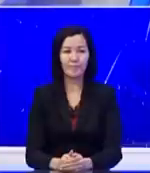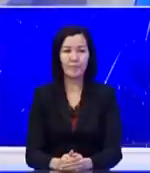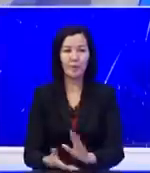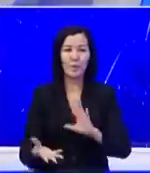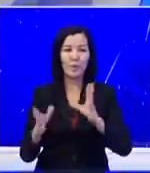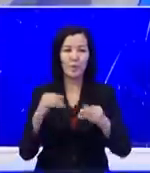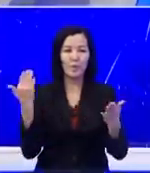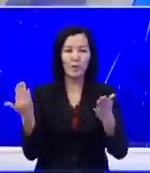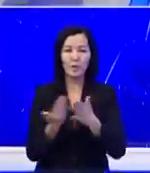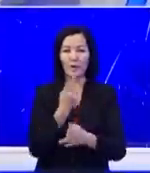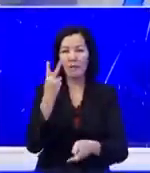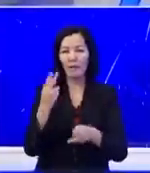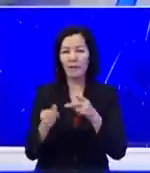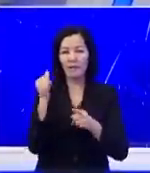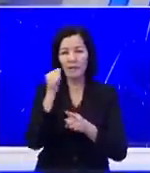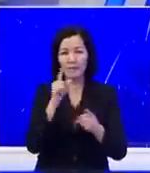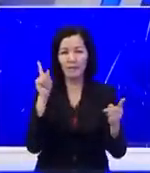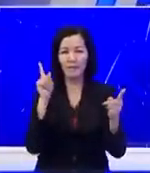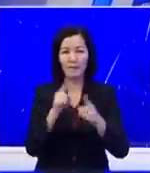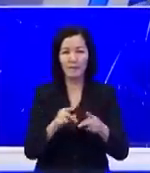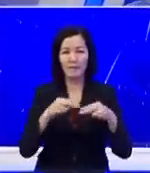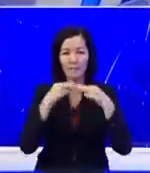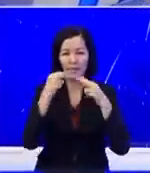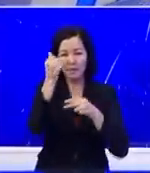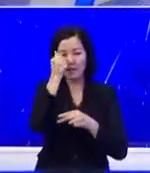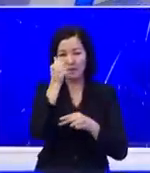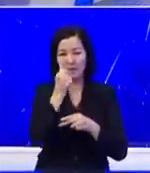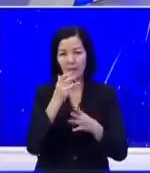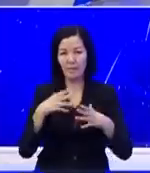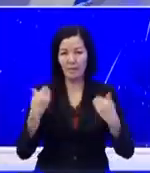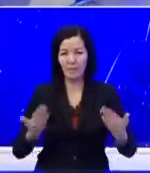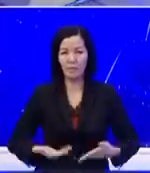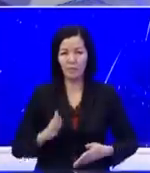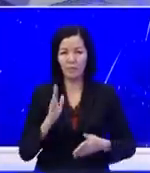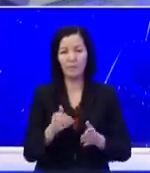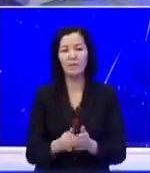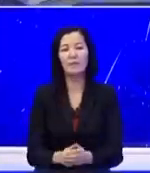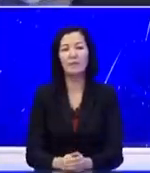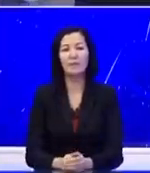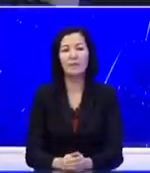Қадірменді көрермен, бүгінгі айтар ақпарат осы. Біз сіздермен келер күні эфирде қауышамыз.